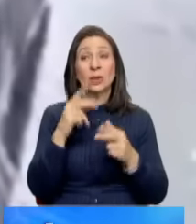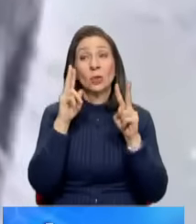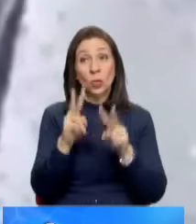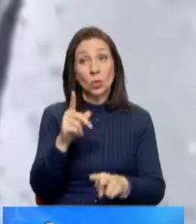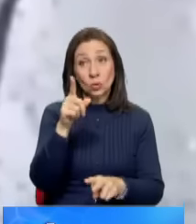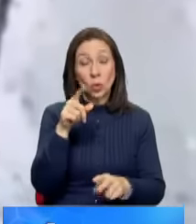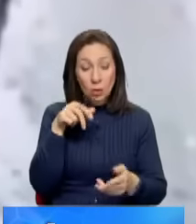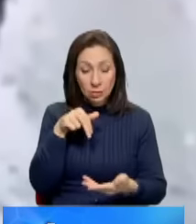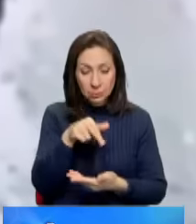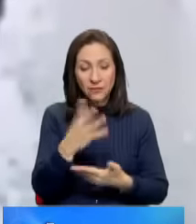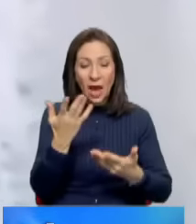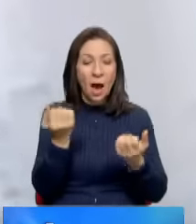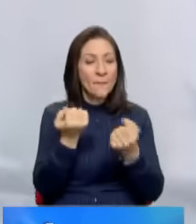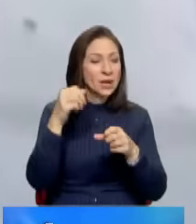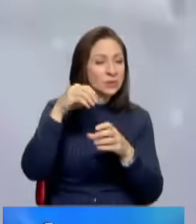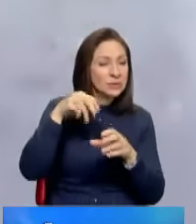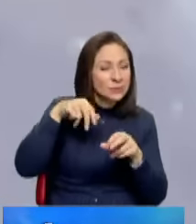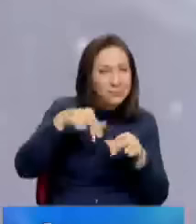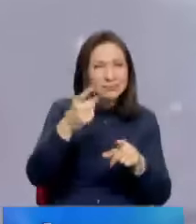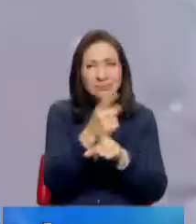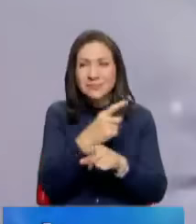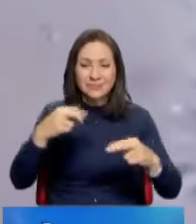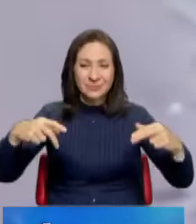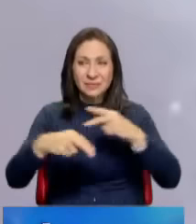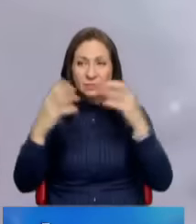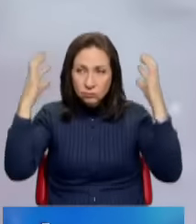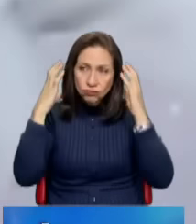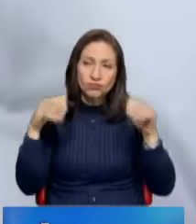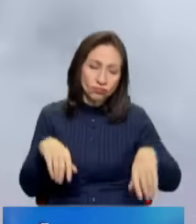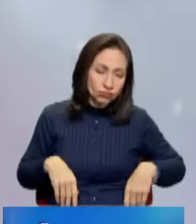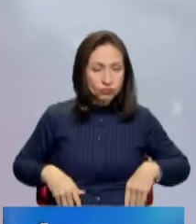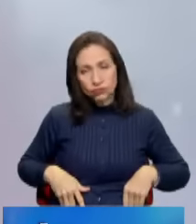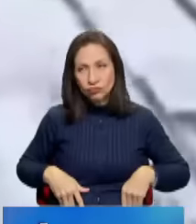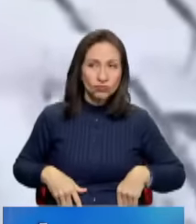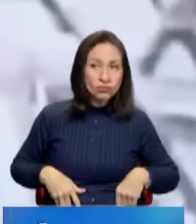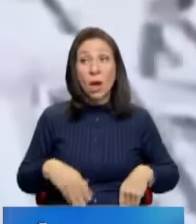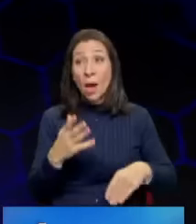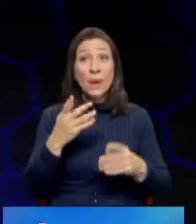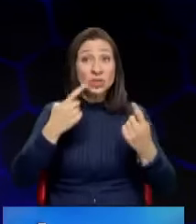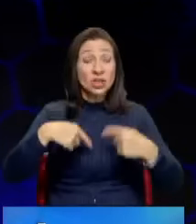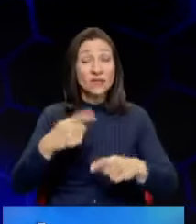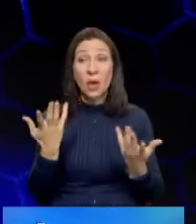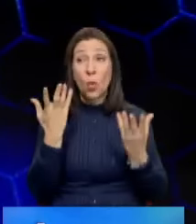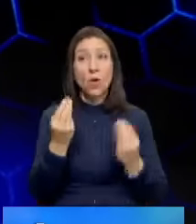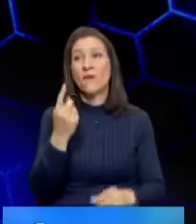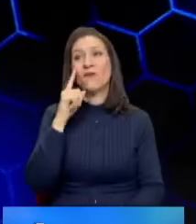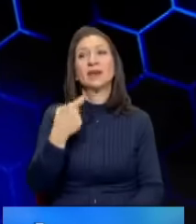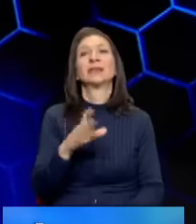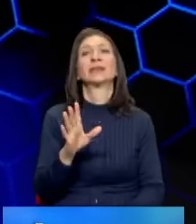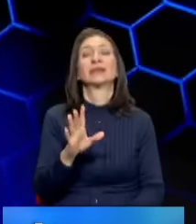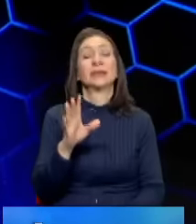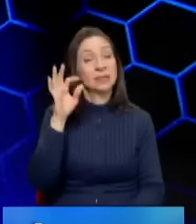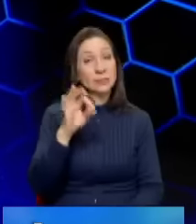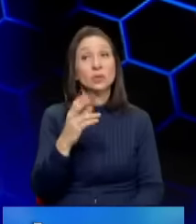görüyoruz yolda yürürken ya da trafikte kulaklığı takıp ilerliyor insanlar ama etrafında neler yaşanıyor farkında değiller.